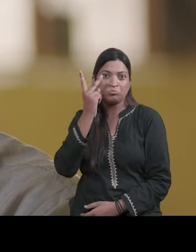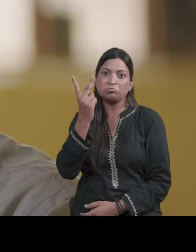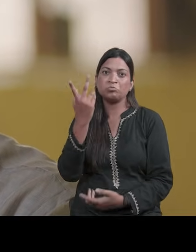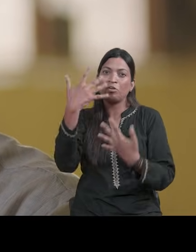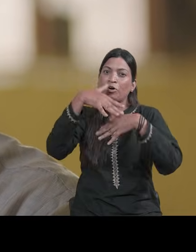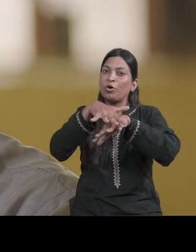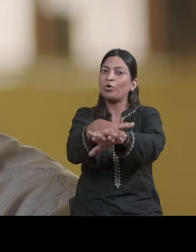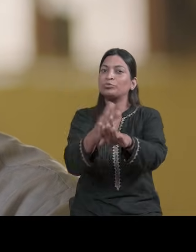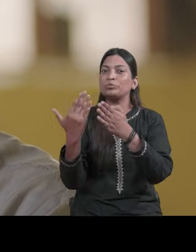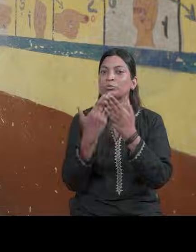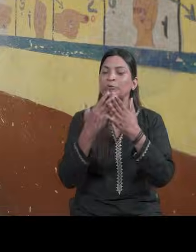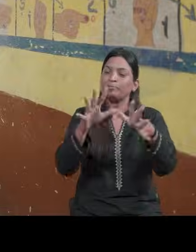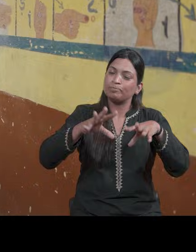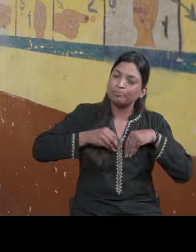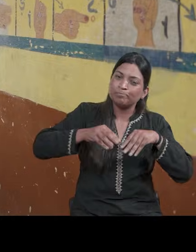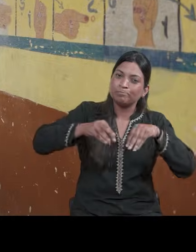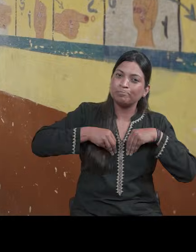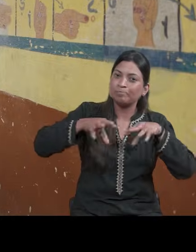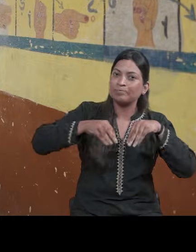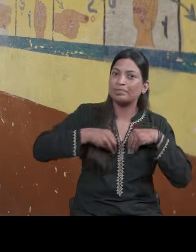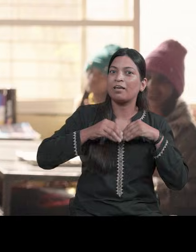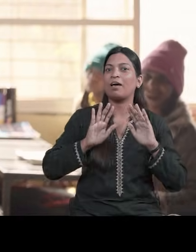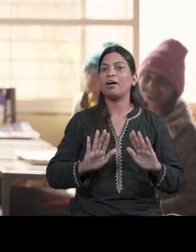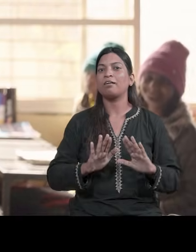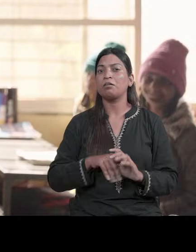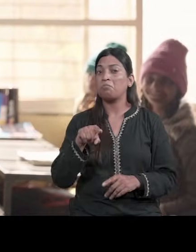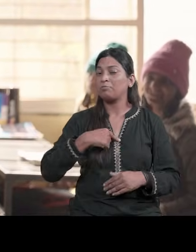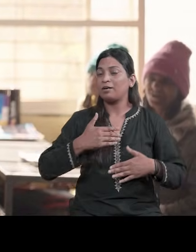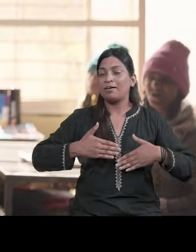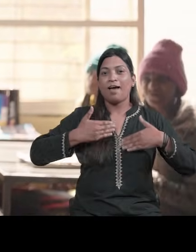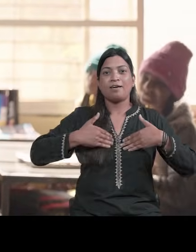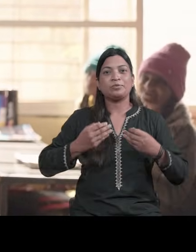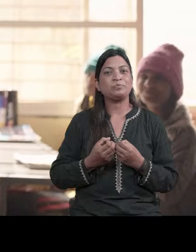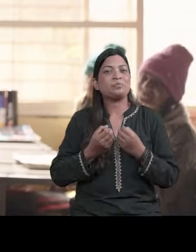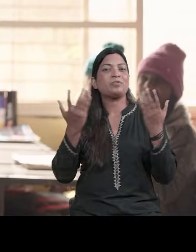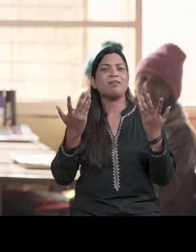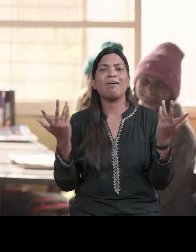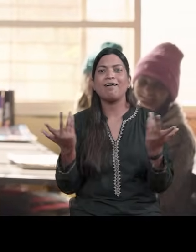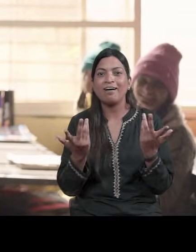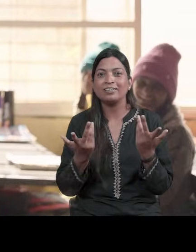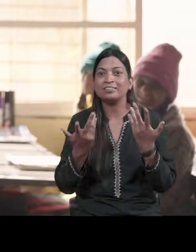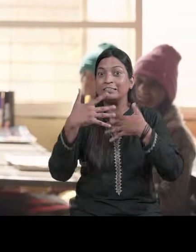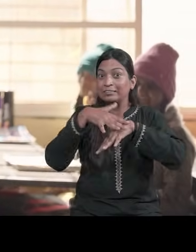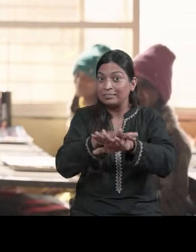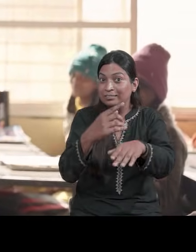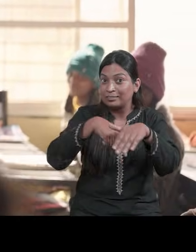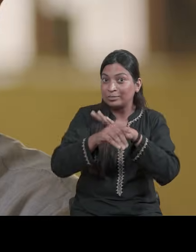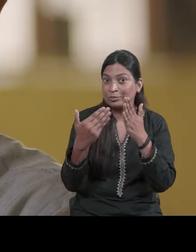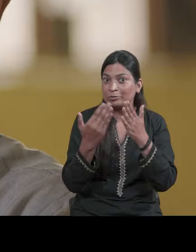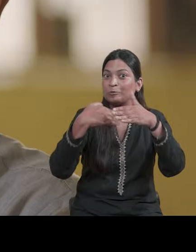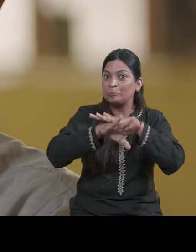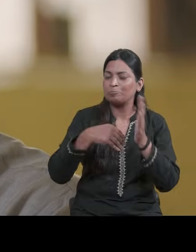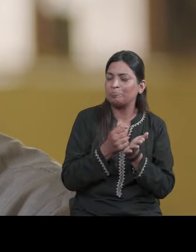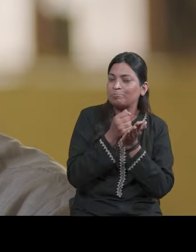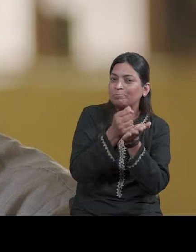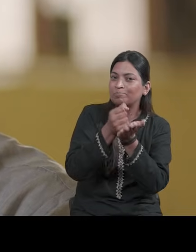हमें खुशी इस बात की है कि शिक्षा प्रणाली में ना सिर्फ स्पेशल स्कूल, वहाँ पे भी हमने मदद की है, कार्य किया है, सहयोग किया